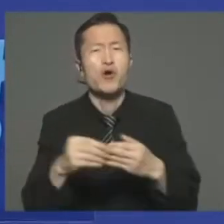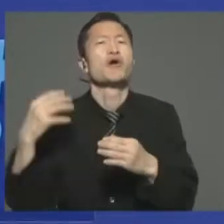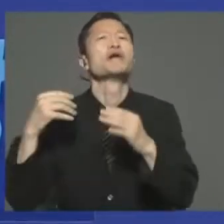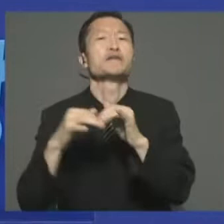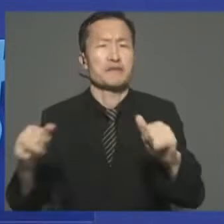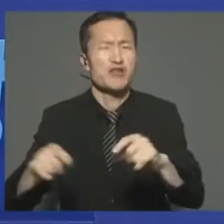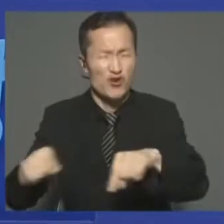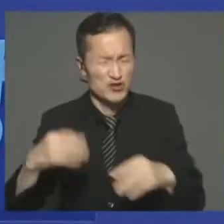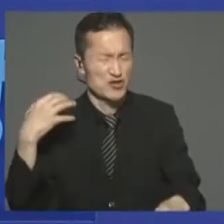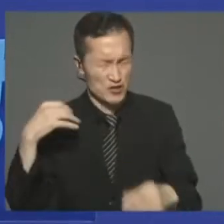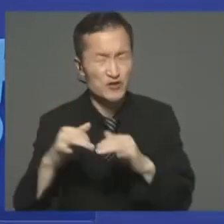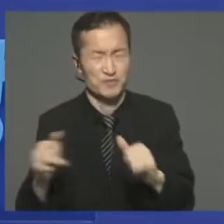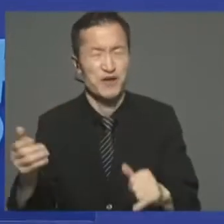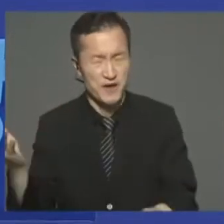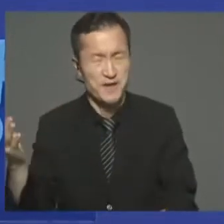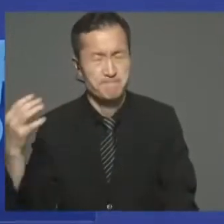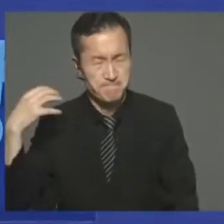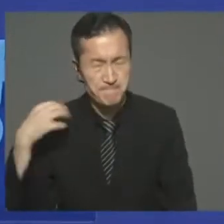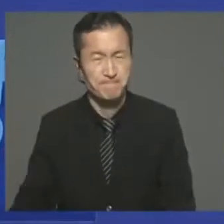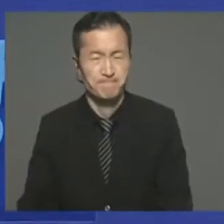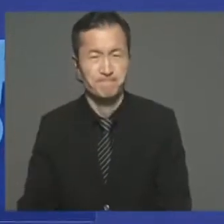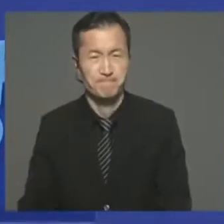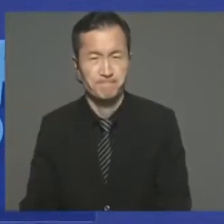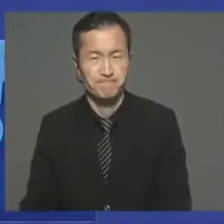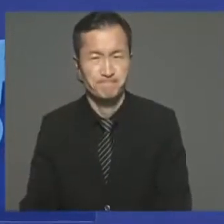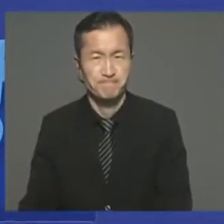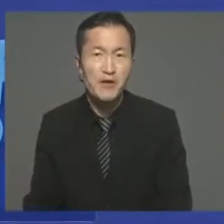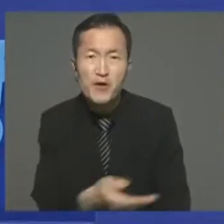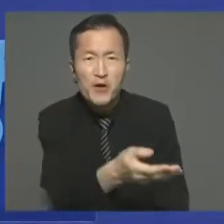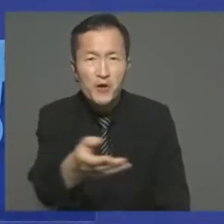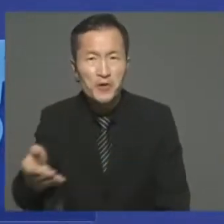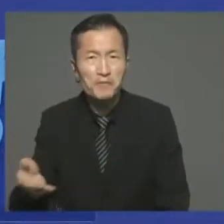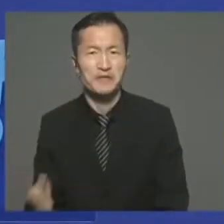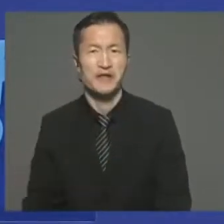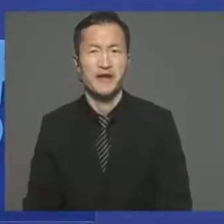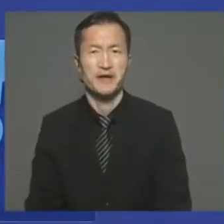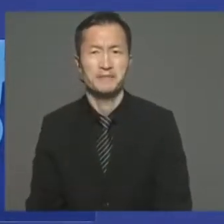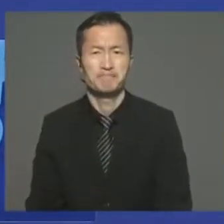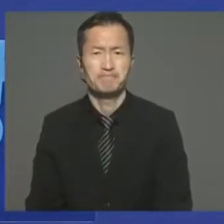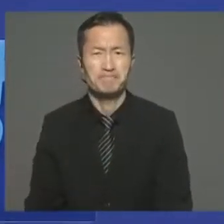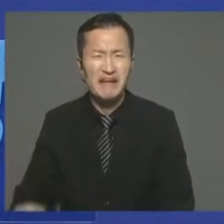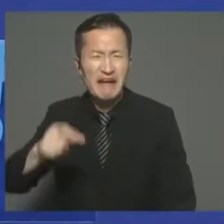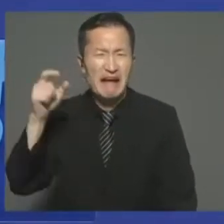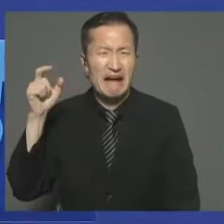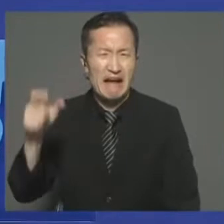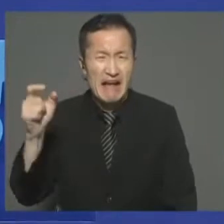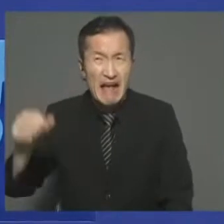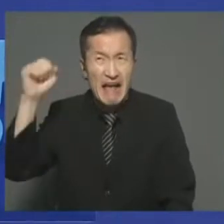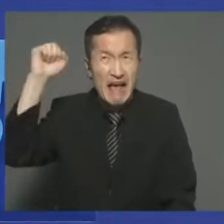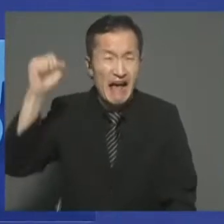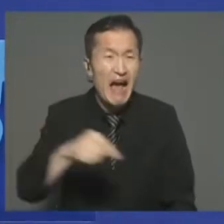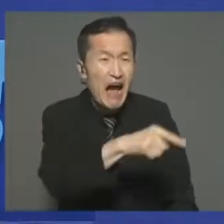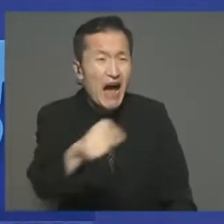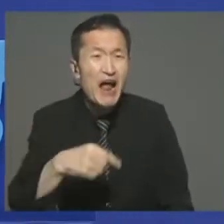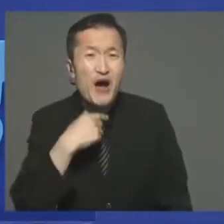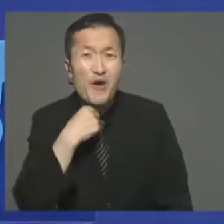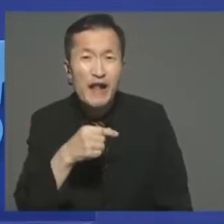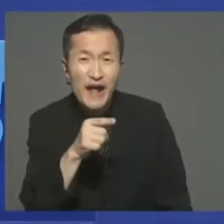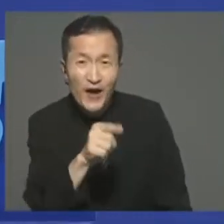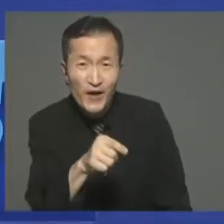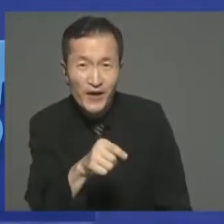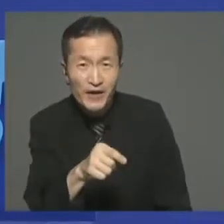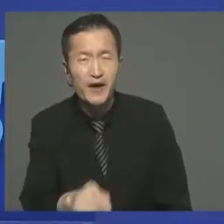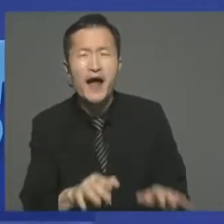그랬습니다. 당원들의 강력한 목소리, 강경투쟁을 요구하는 일부의 이야기와 주장, 이런